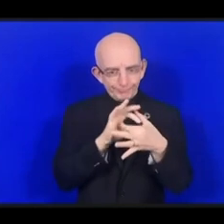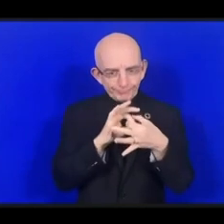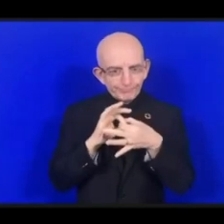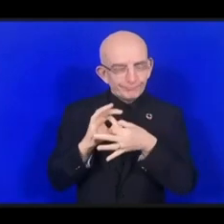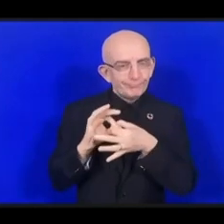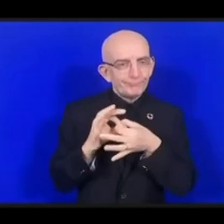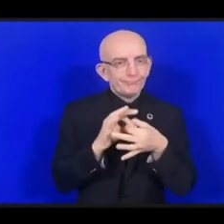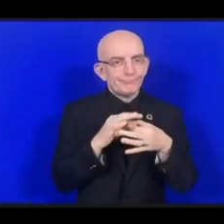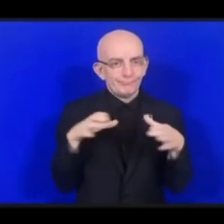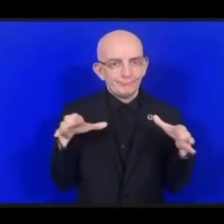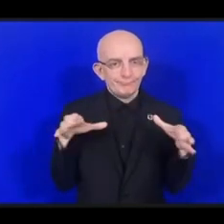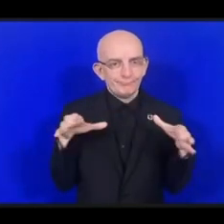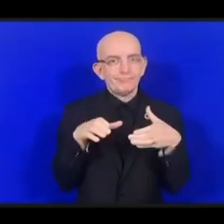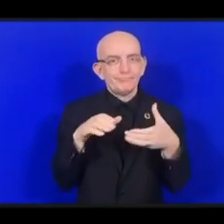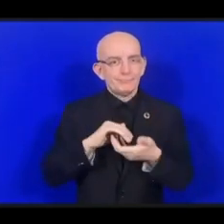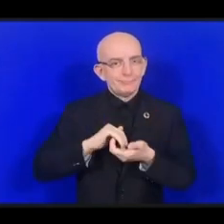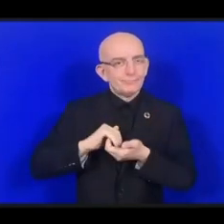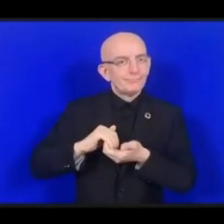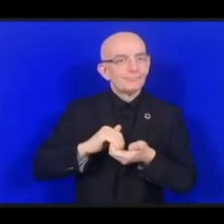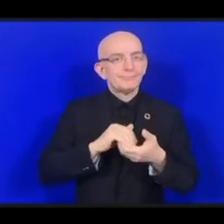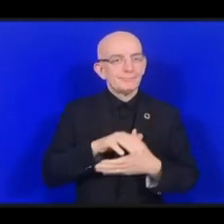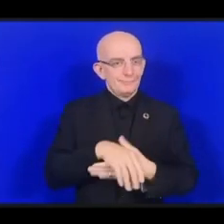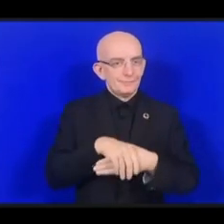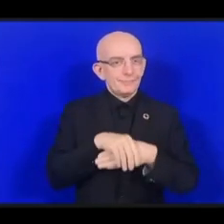الرابط بين الزوج